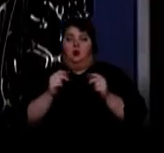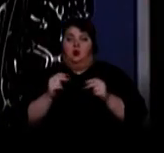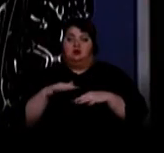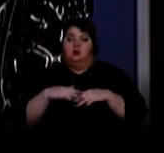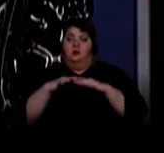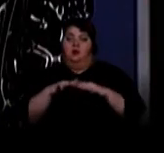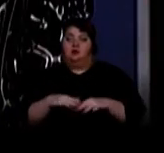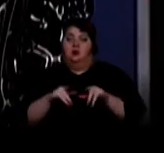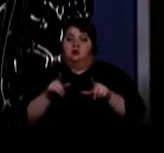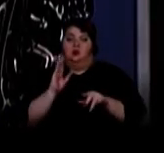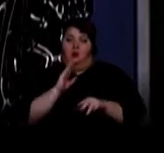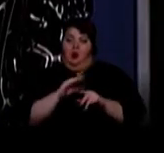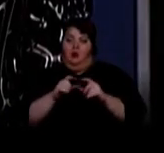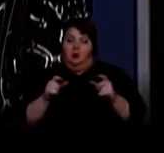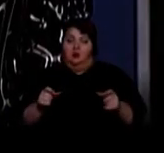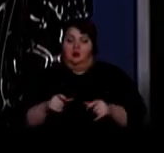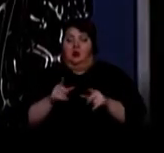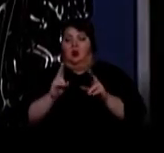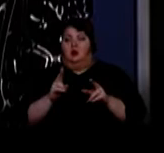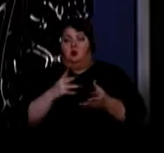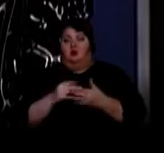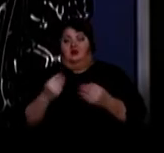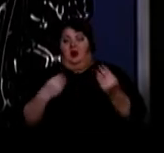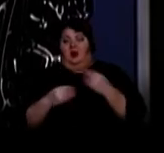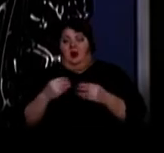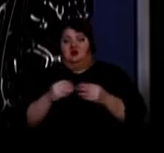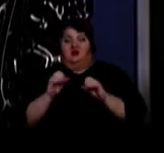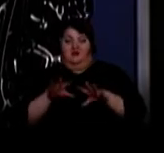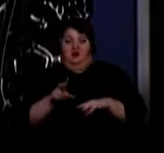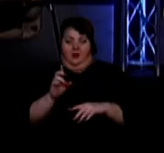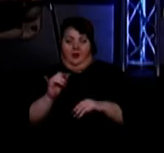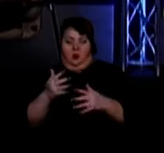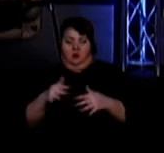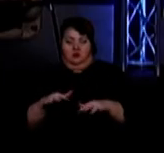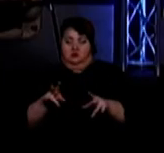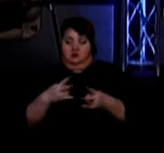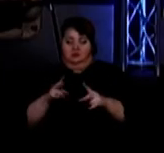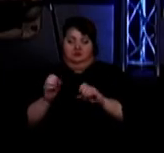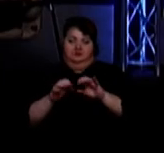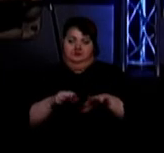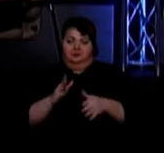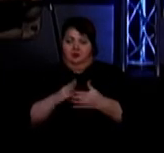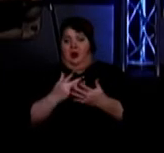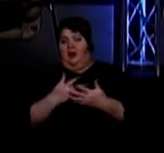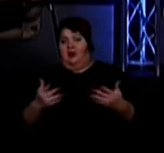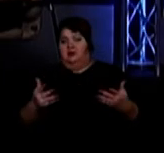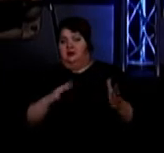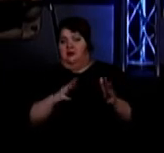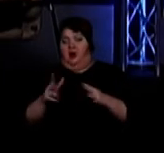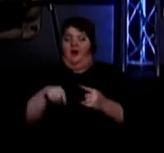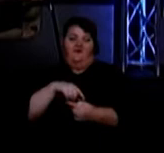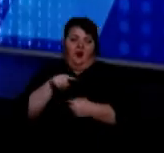перейшли саме на цю мамочку, хто свої речі віддає, що вони вже не потрібні. Різні випадки,